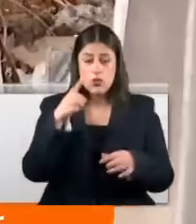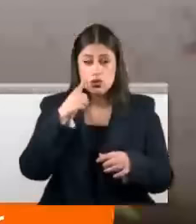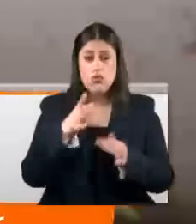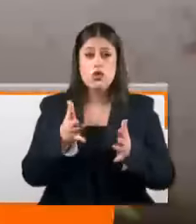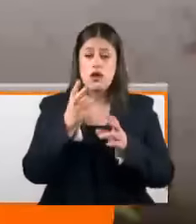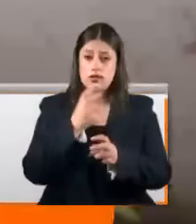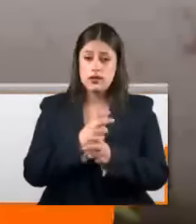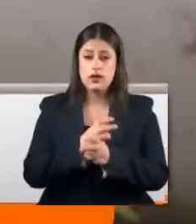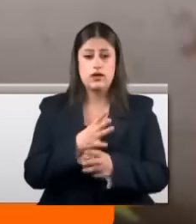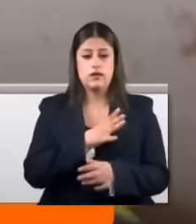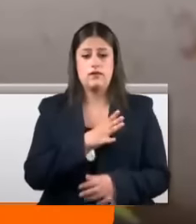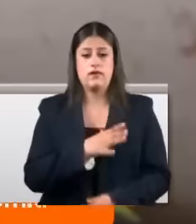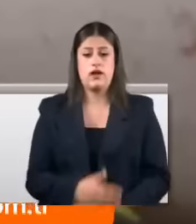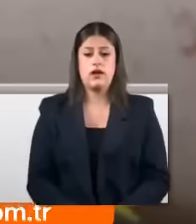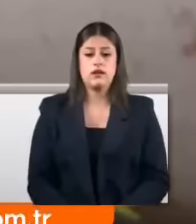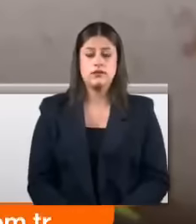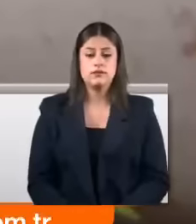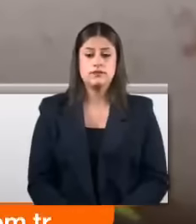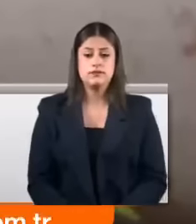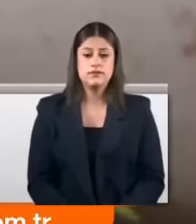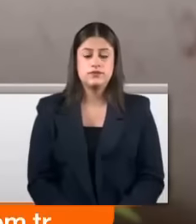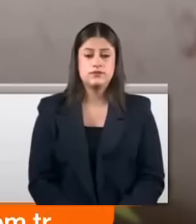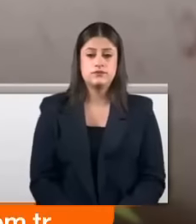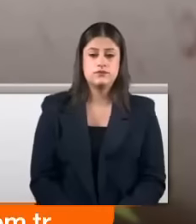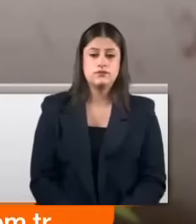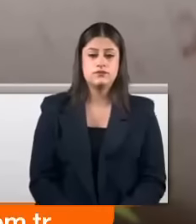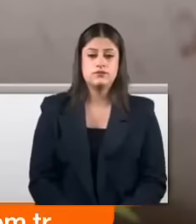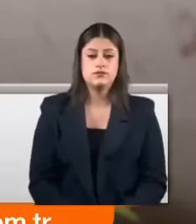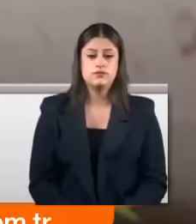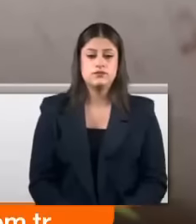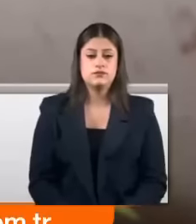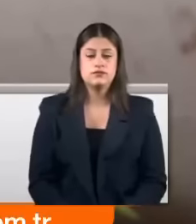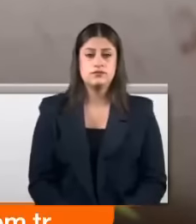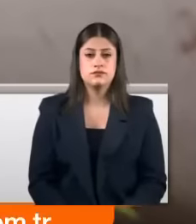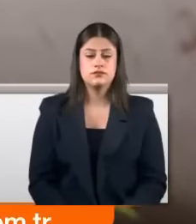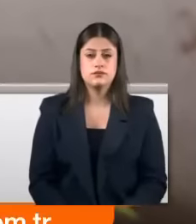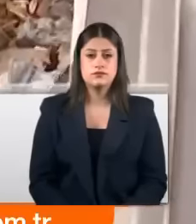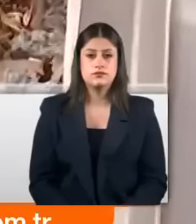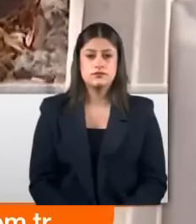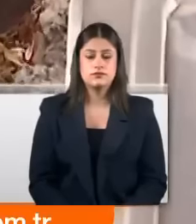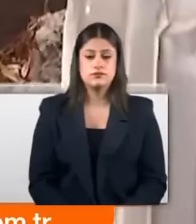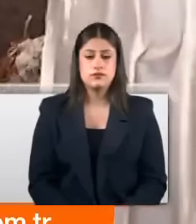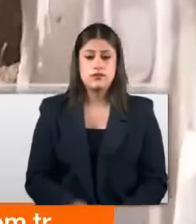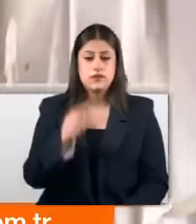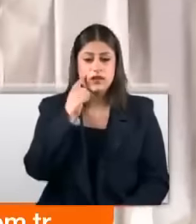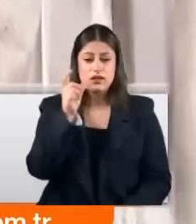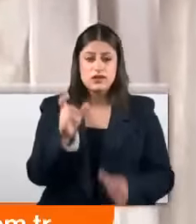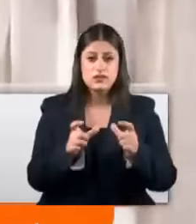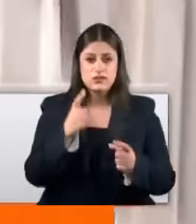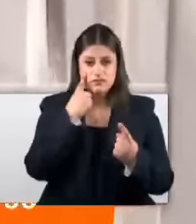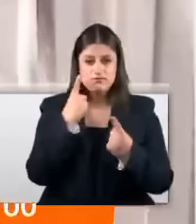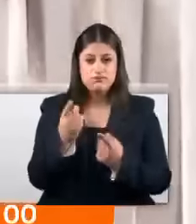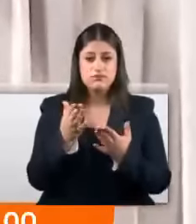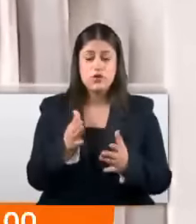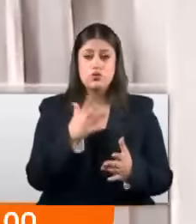tehlikeli. Anlık bir dalgınlığınıza bakıyor. Eğer birazcık böyle dalgınsanız o an yani direkt gidersiniz, düşersiniz. İnsanların haline bakın.